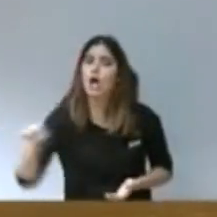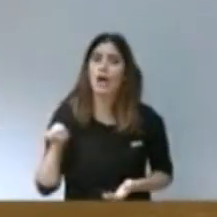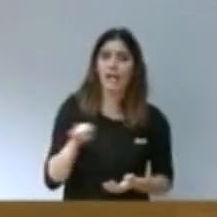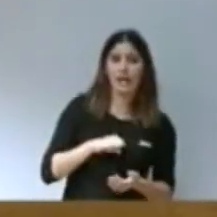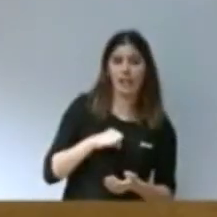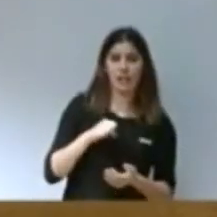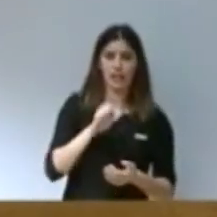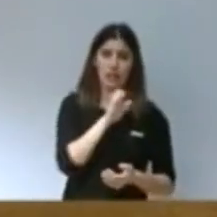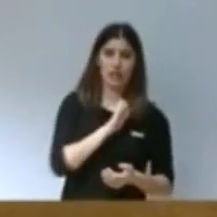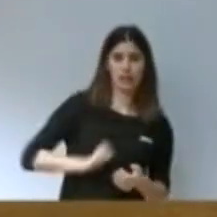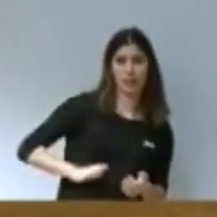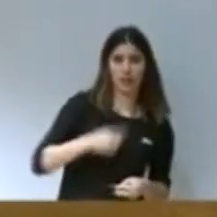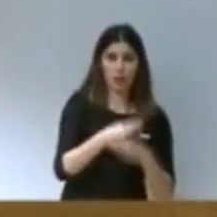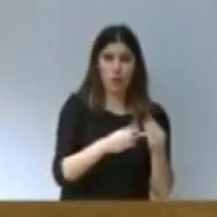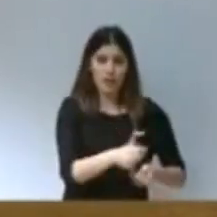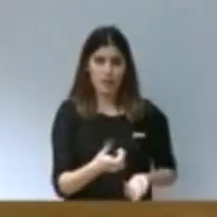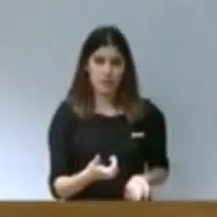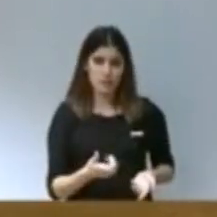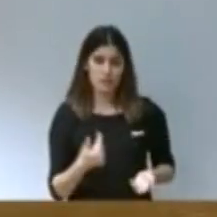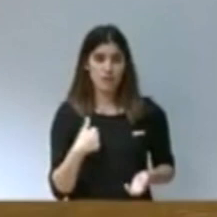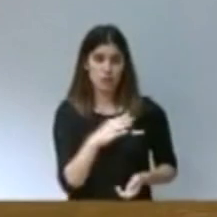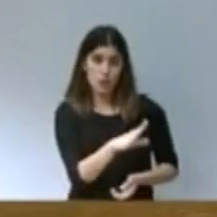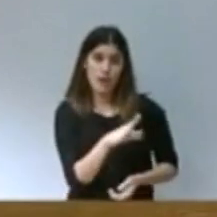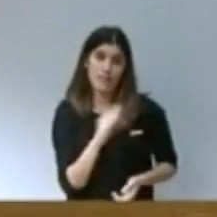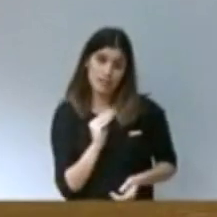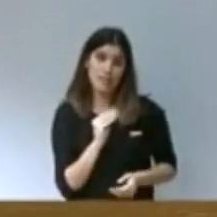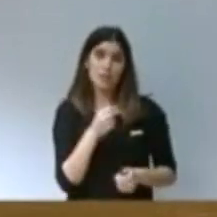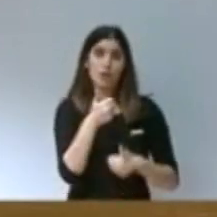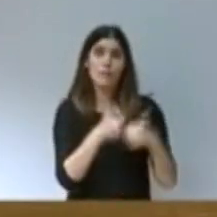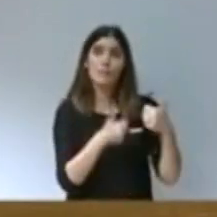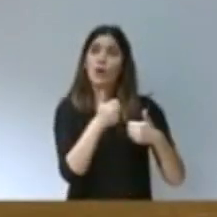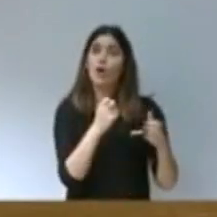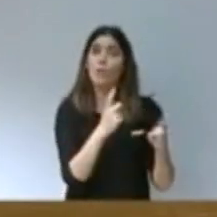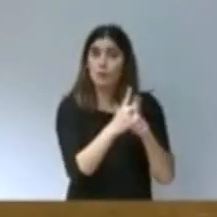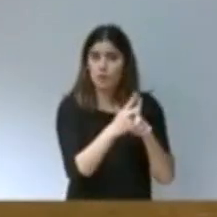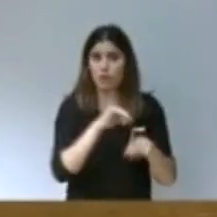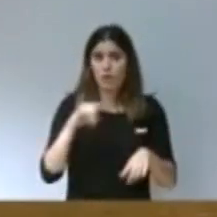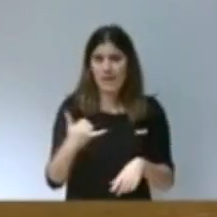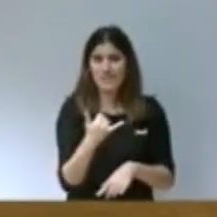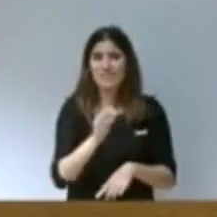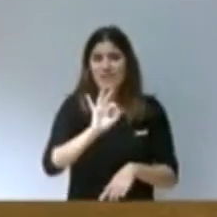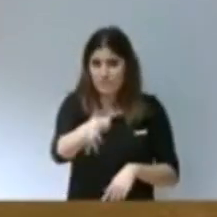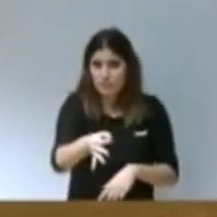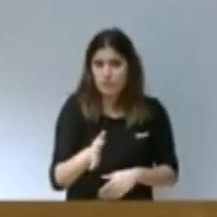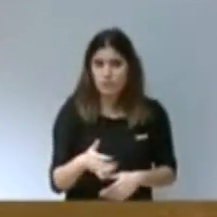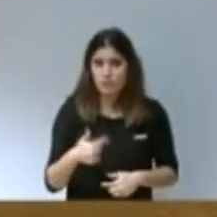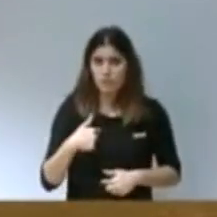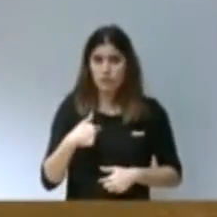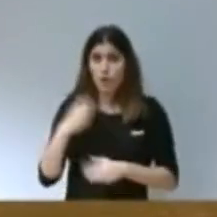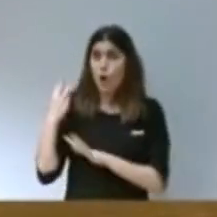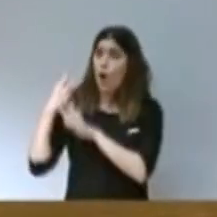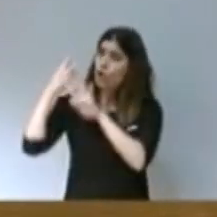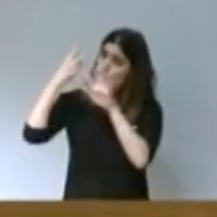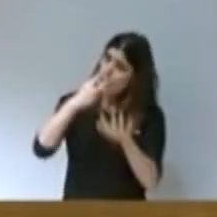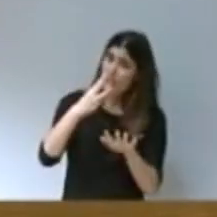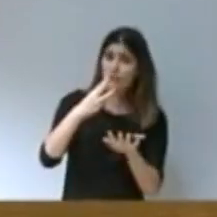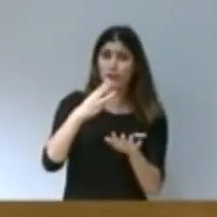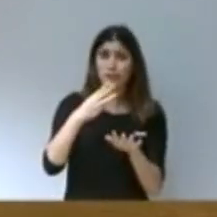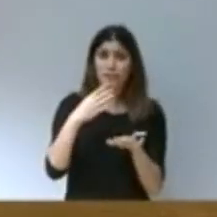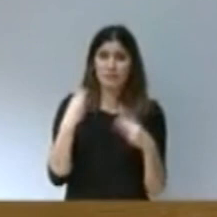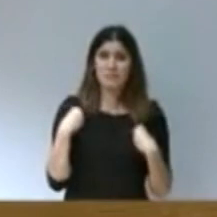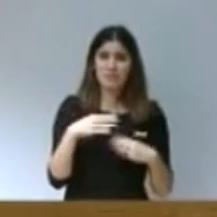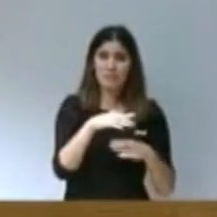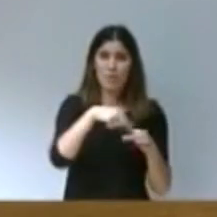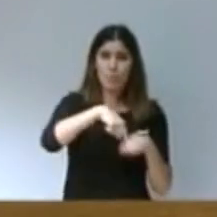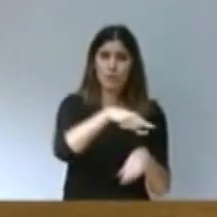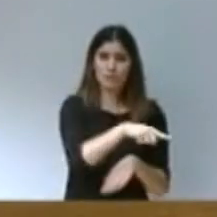a replegar la documentació i llegir-se-la. Jo entenc que estar en l'oposició és cansat. Jo n'he estat 8 anys en l'oposició